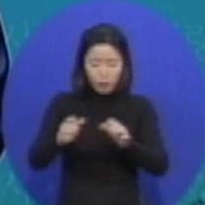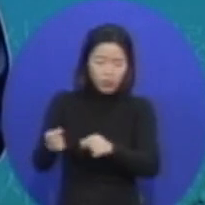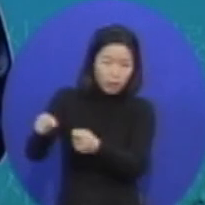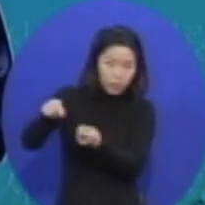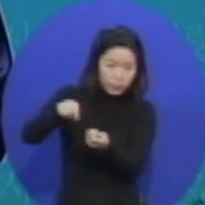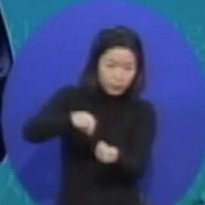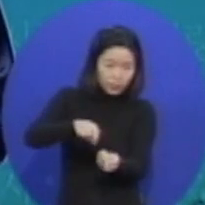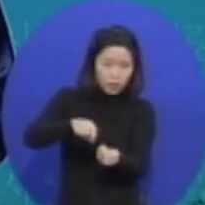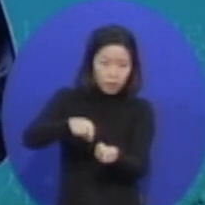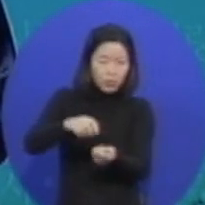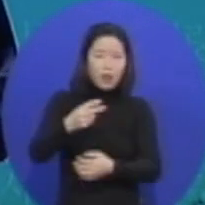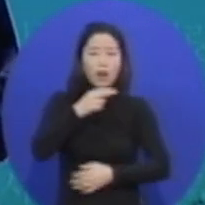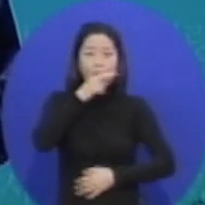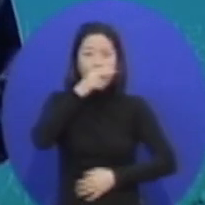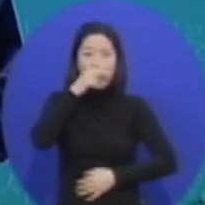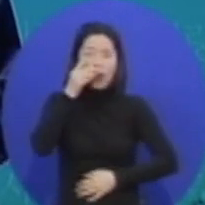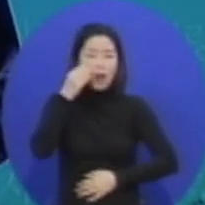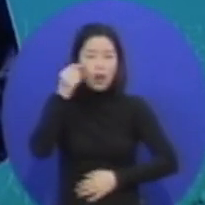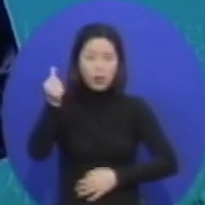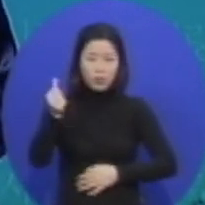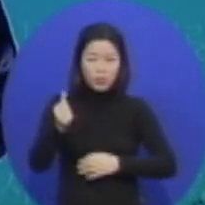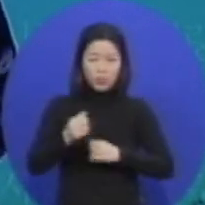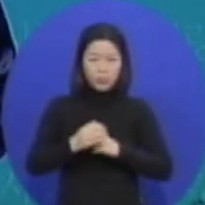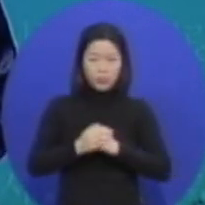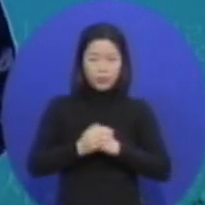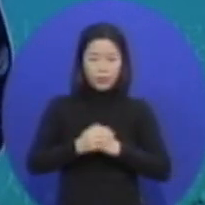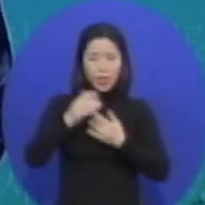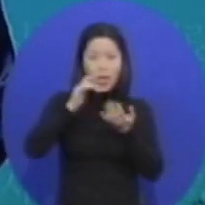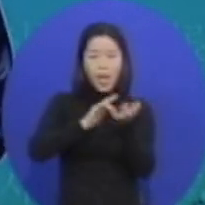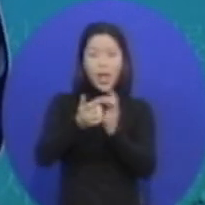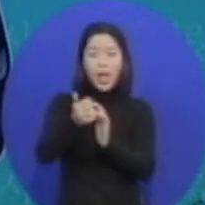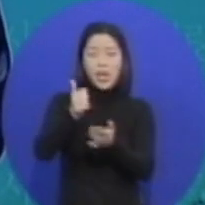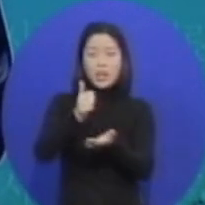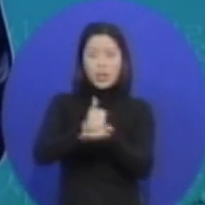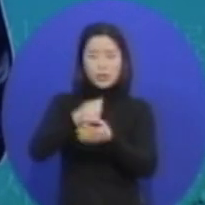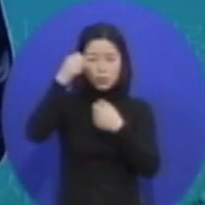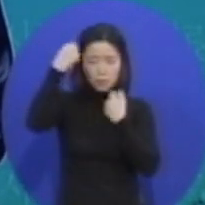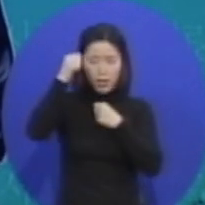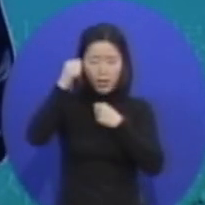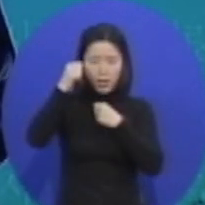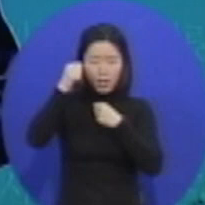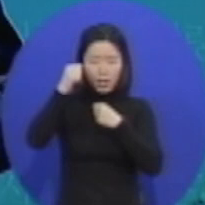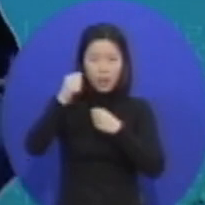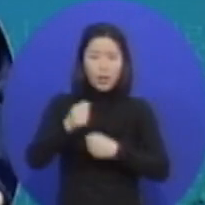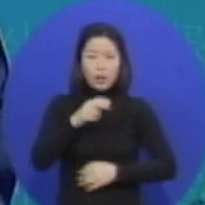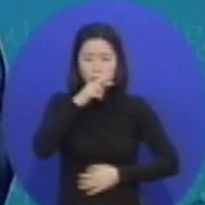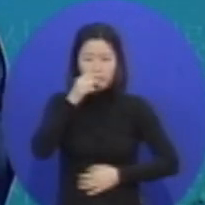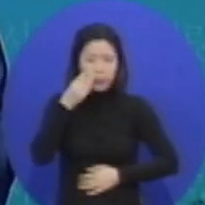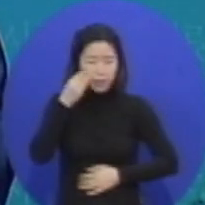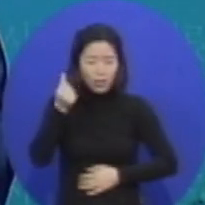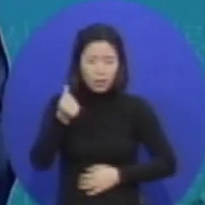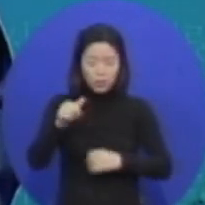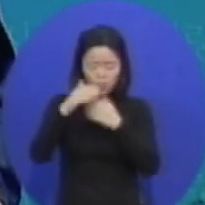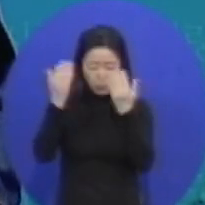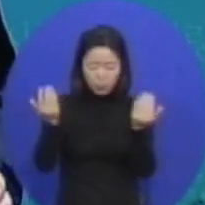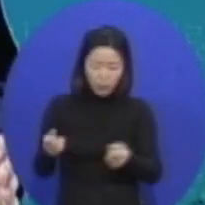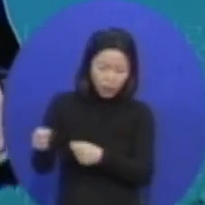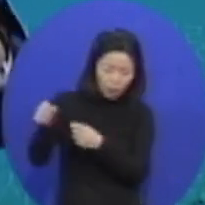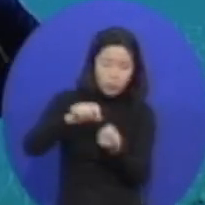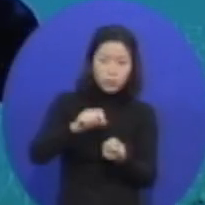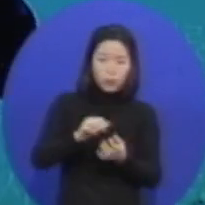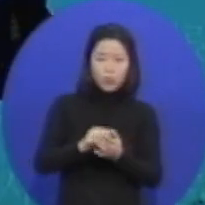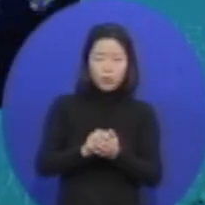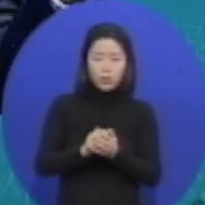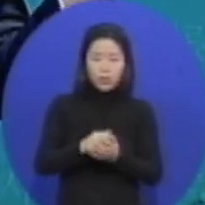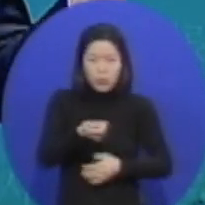향료 예요 예수님의 발에 향유를 다 부어버린 겁니다 향유는 몸에 조금만 찍어도